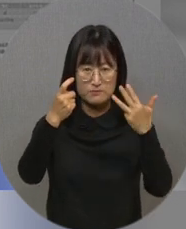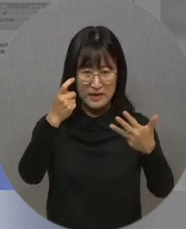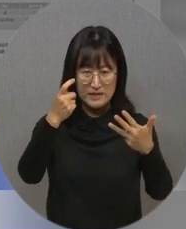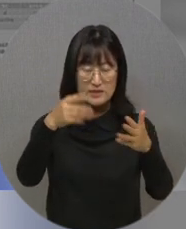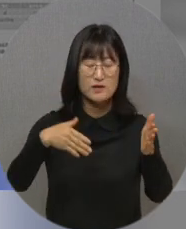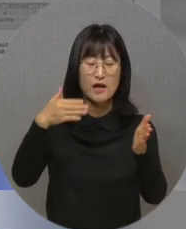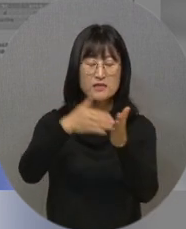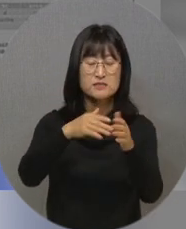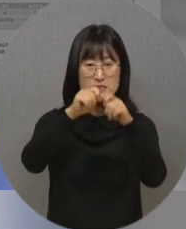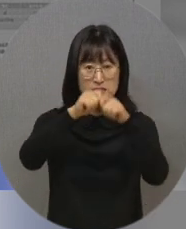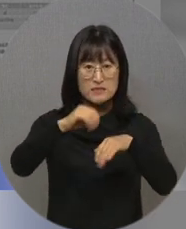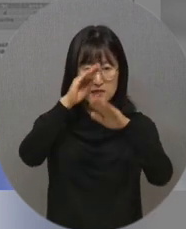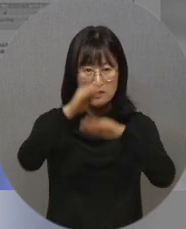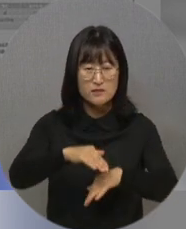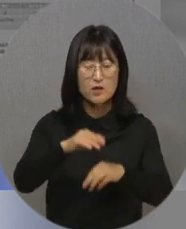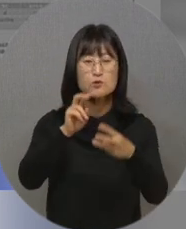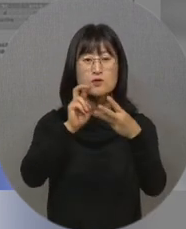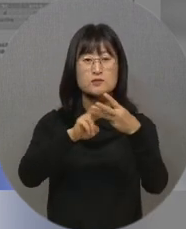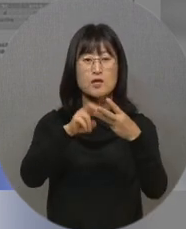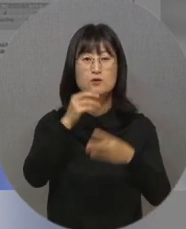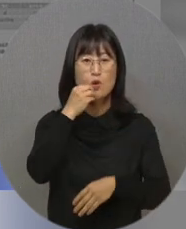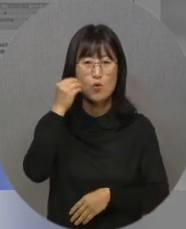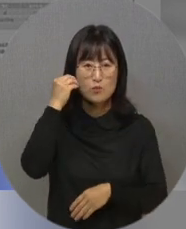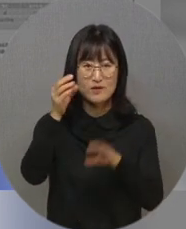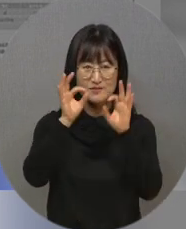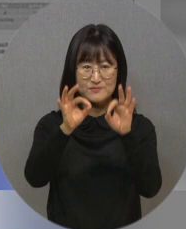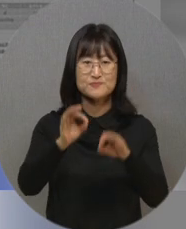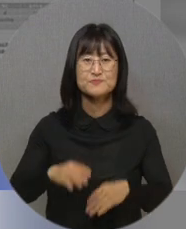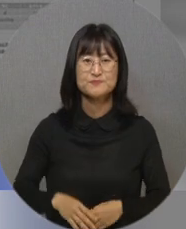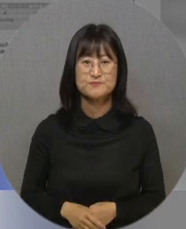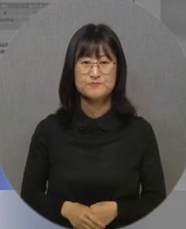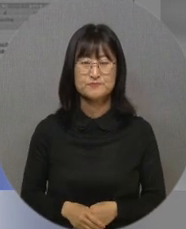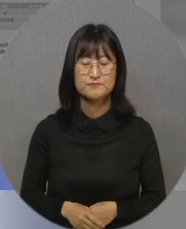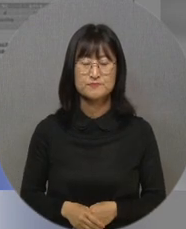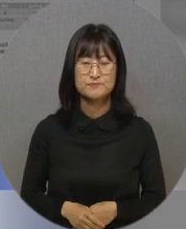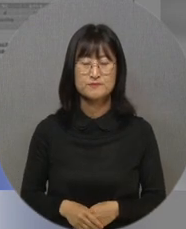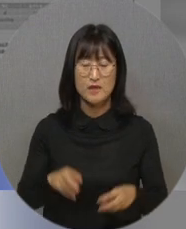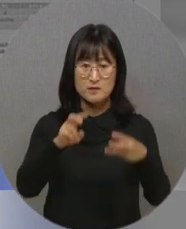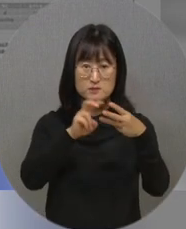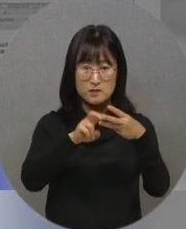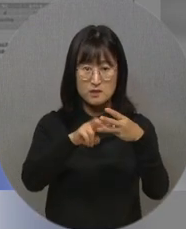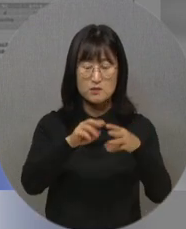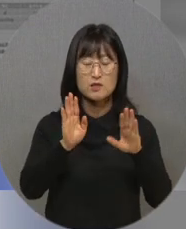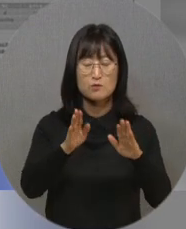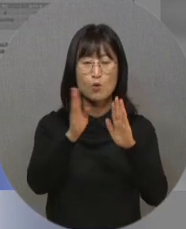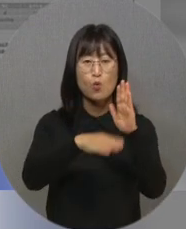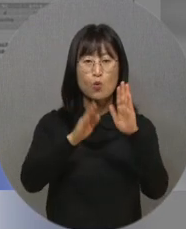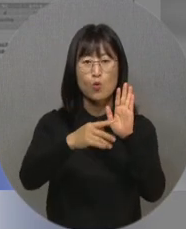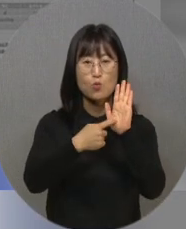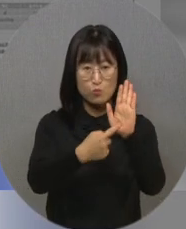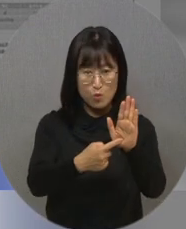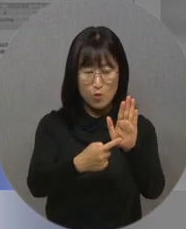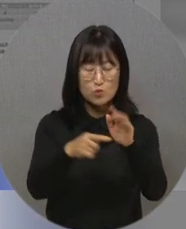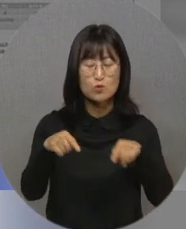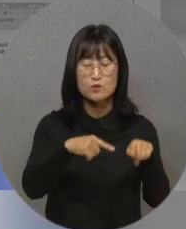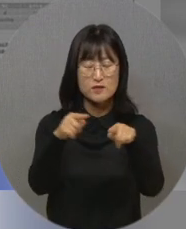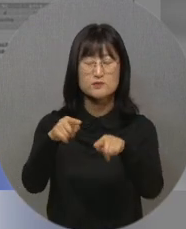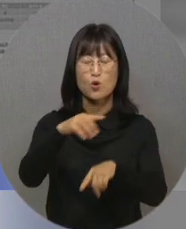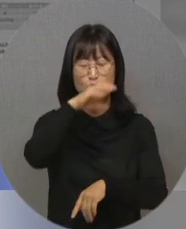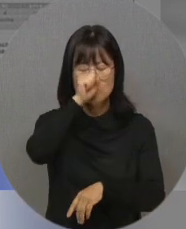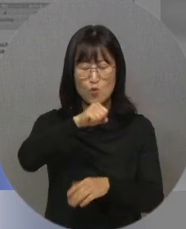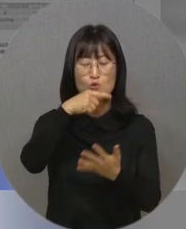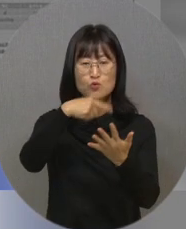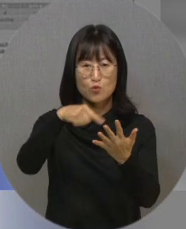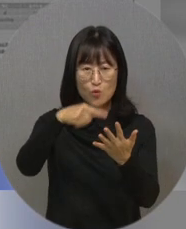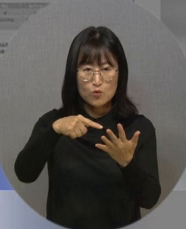자세한 사항은 지원센터 홈페이지에서 확인할 수 있습니다 센터는 이번 공모전을 통해 양질의 교육적 수단이